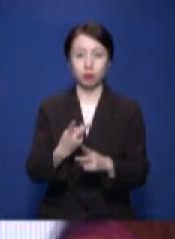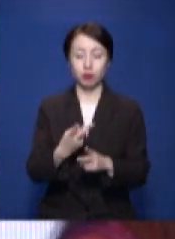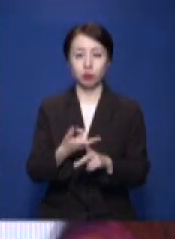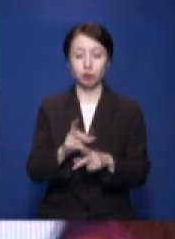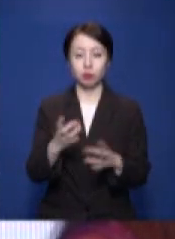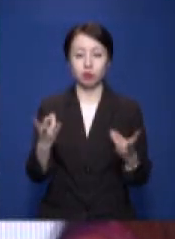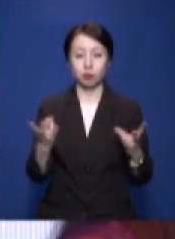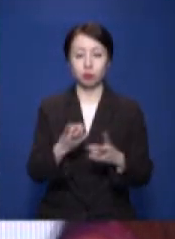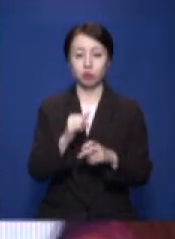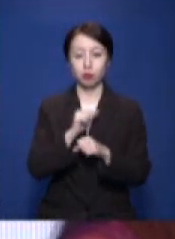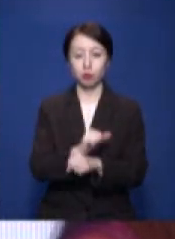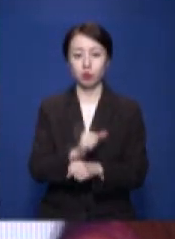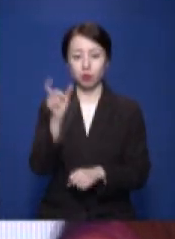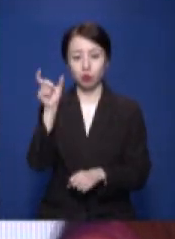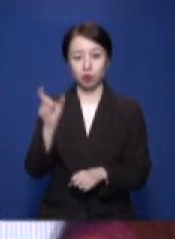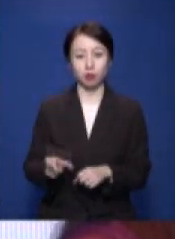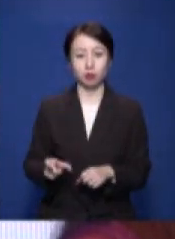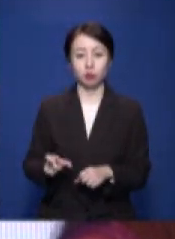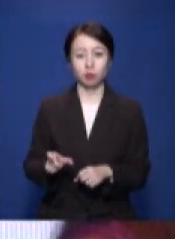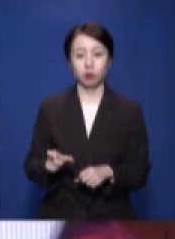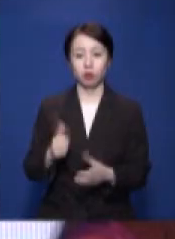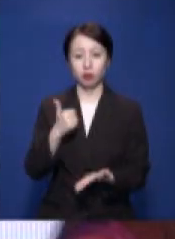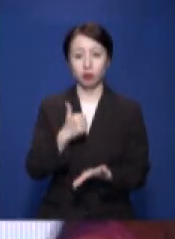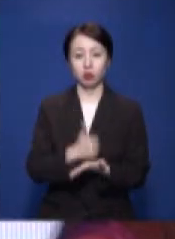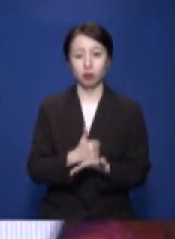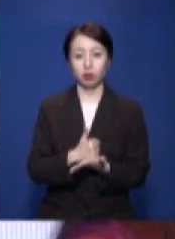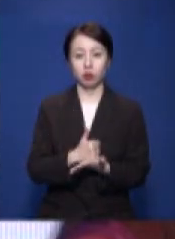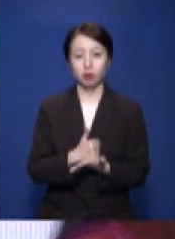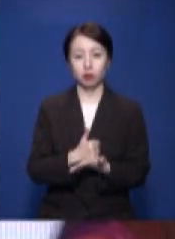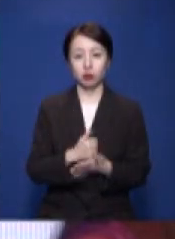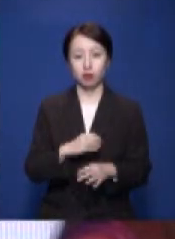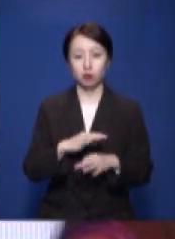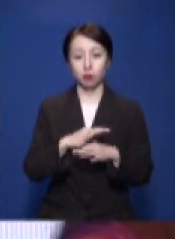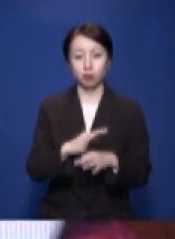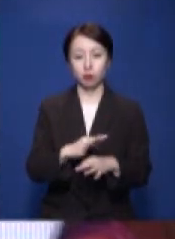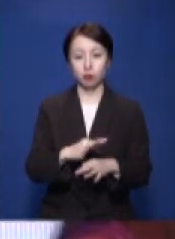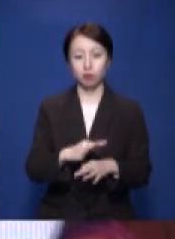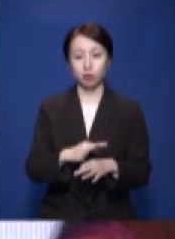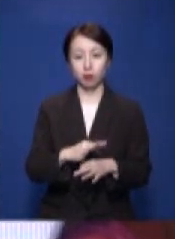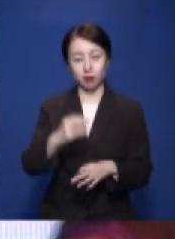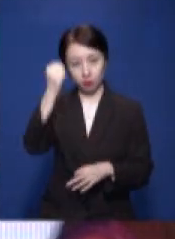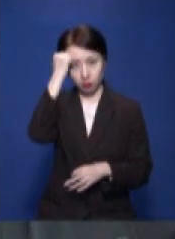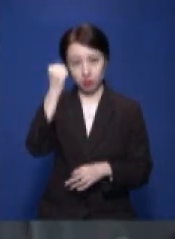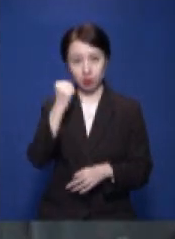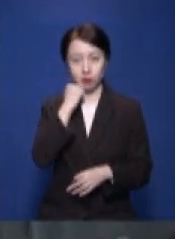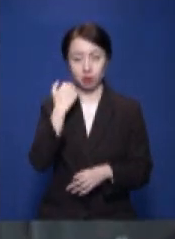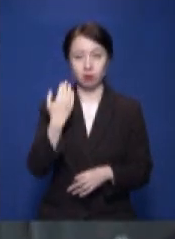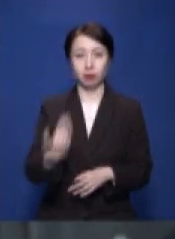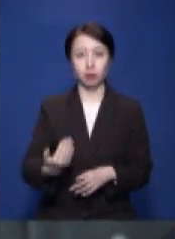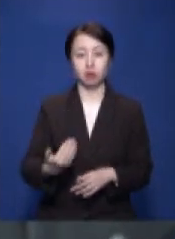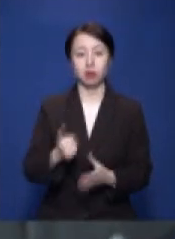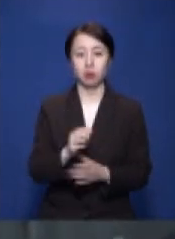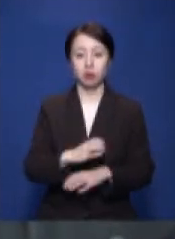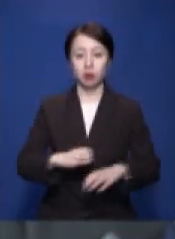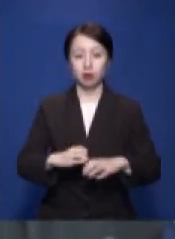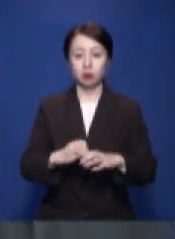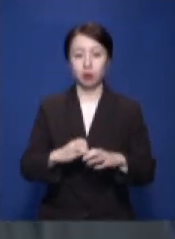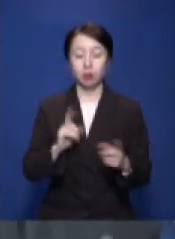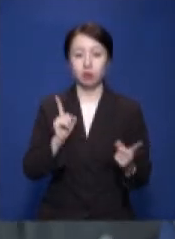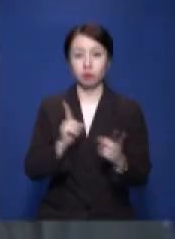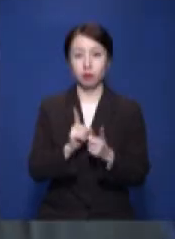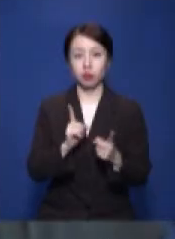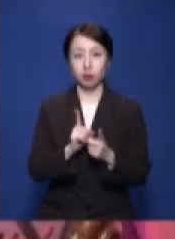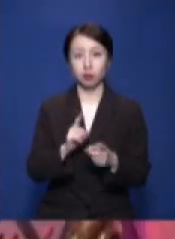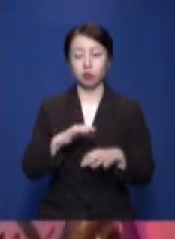етіп отырған азаматтарға басты иіп, алғыс айтамыз. Ең маңызды сәткеде кезек